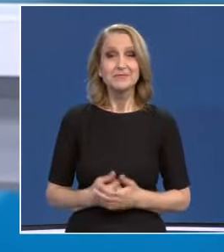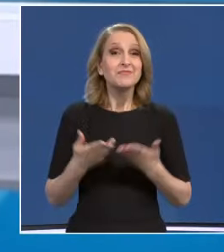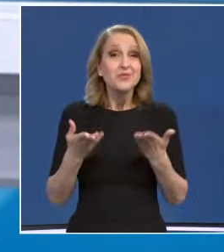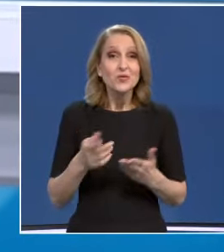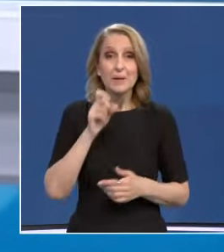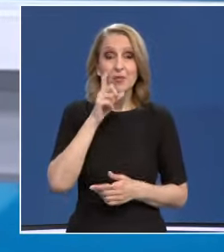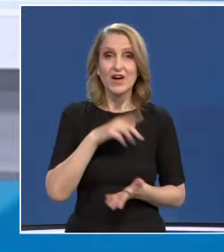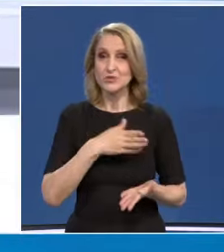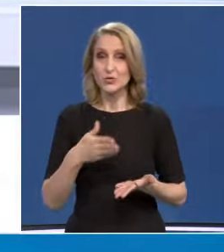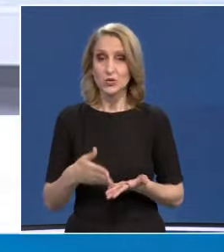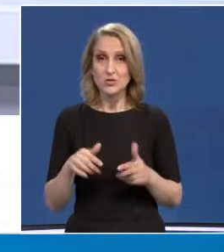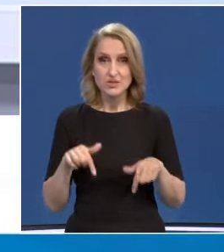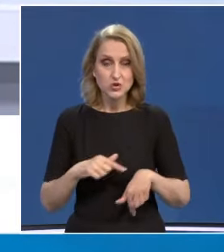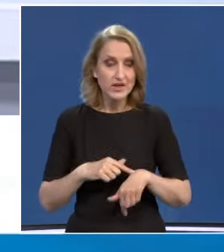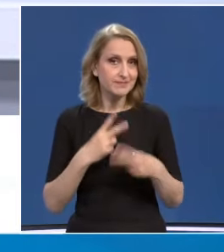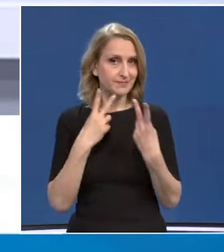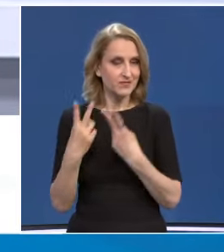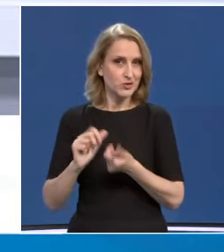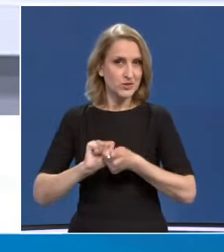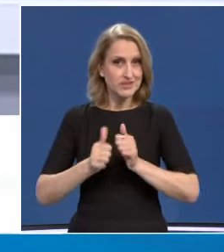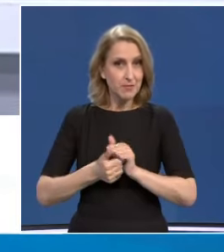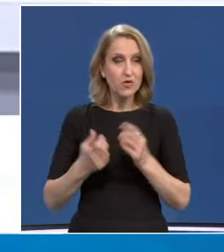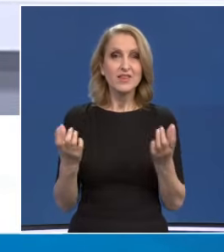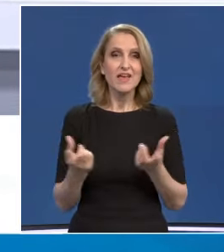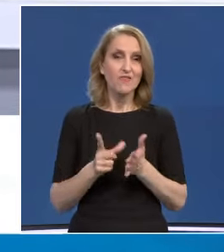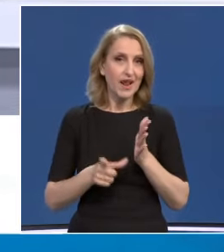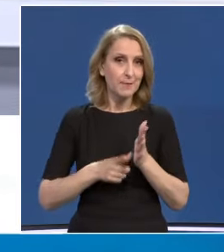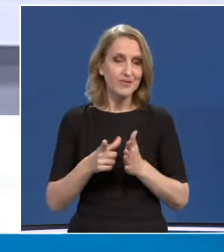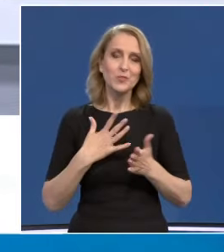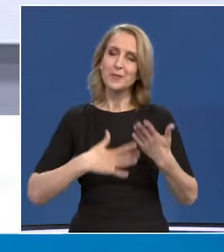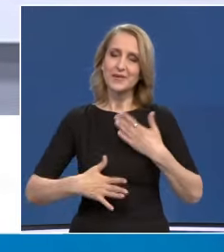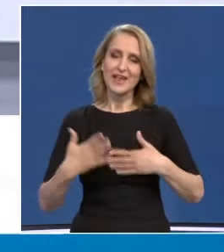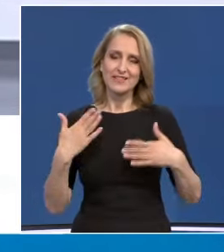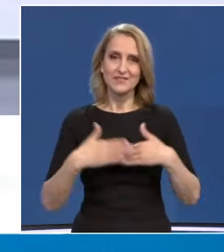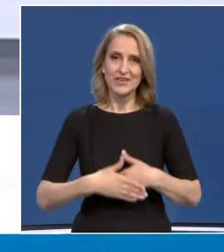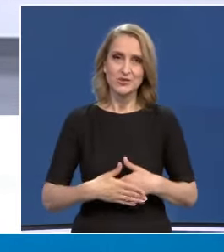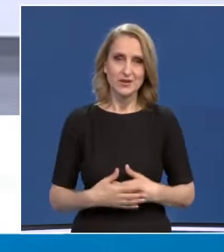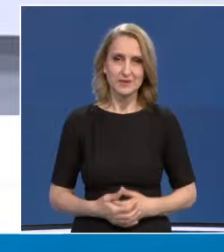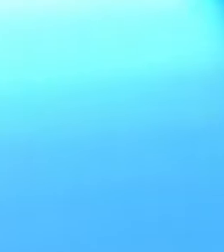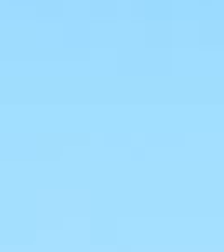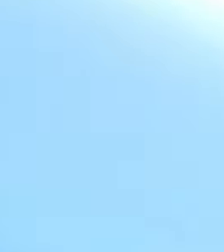Това е по-важното до този час. Сега следват спортните новини и прогнозата за времето. Приятна вечер!